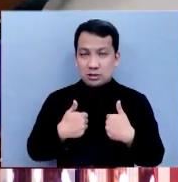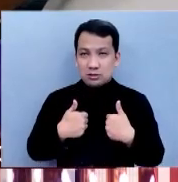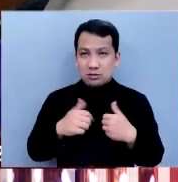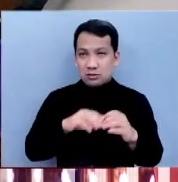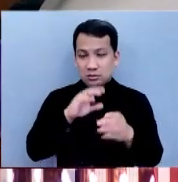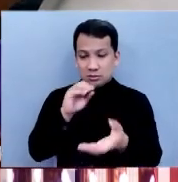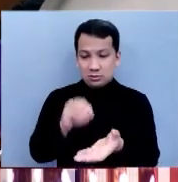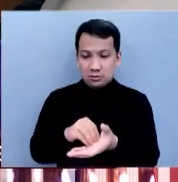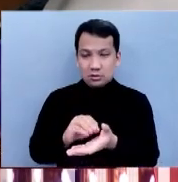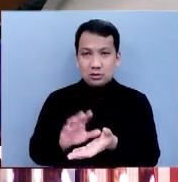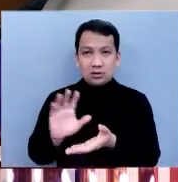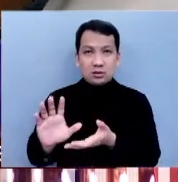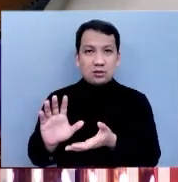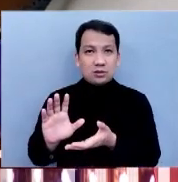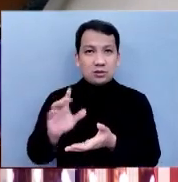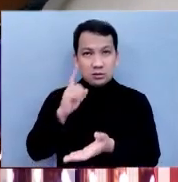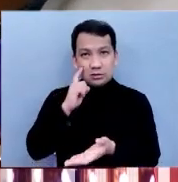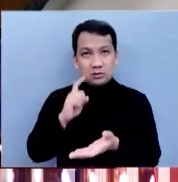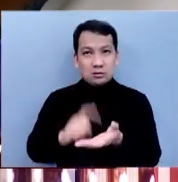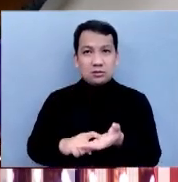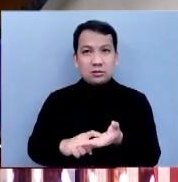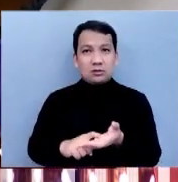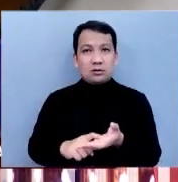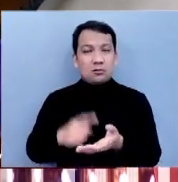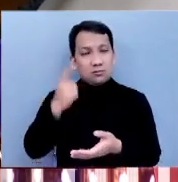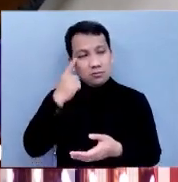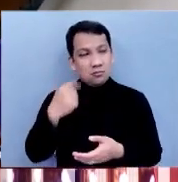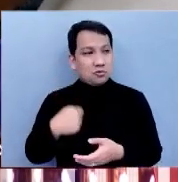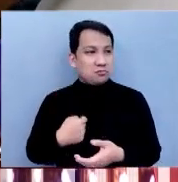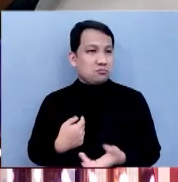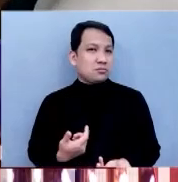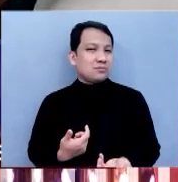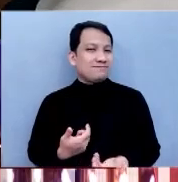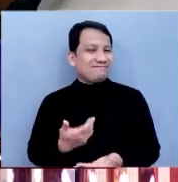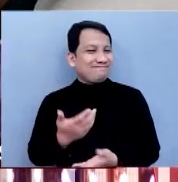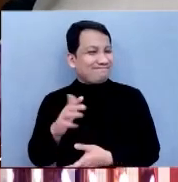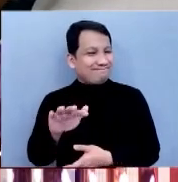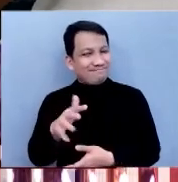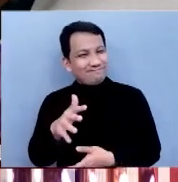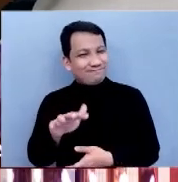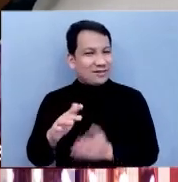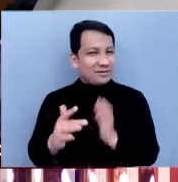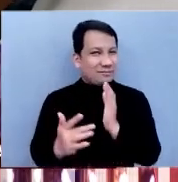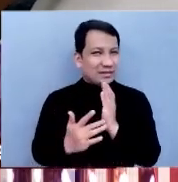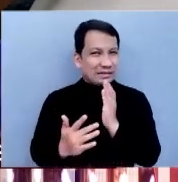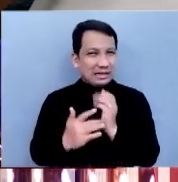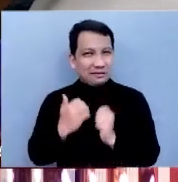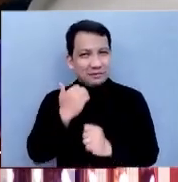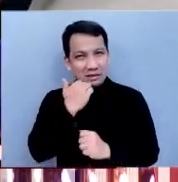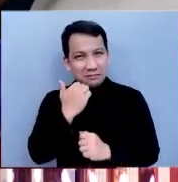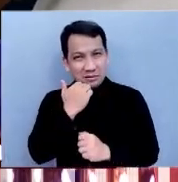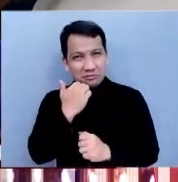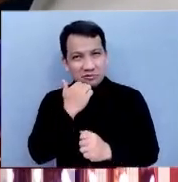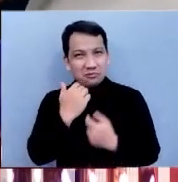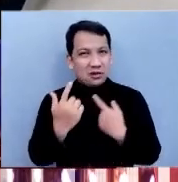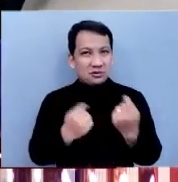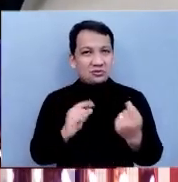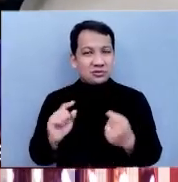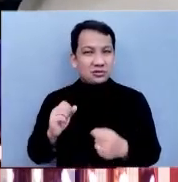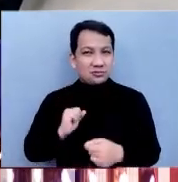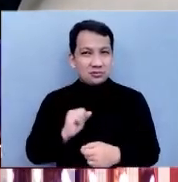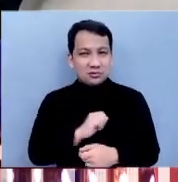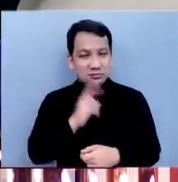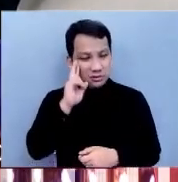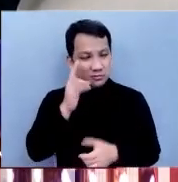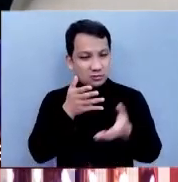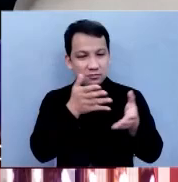the registration, for me parang medyo may technicality ng violation doon. Hindi dapat iniwan